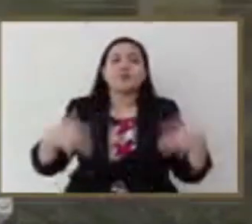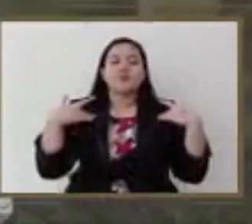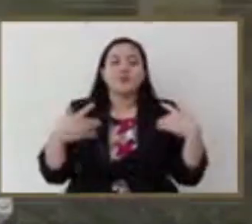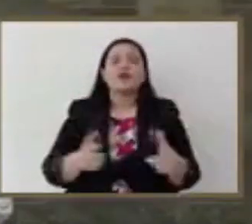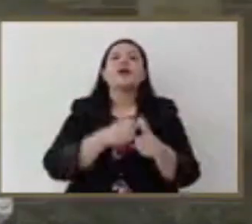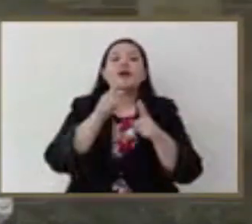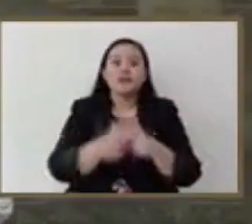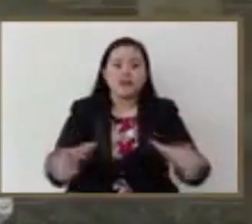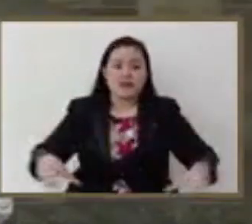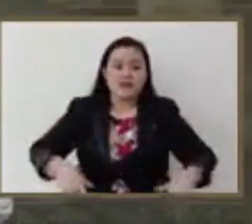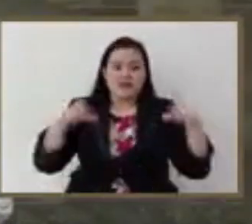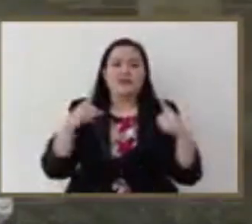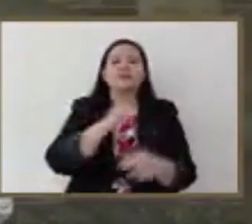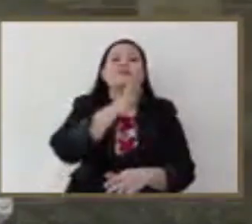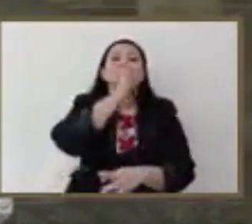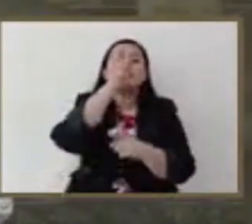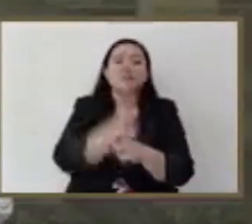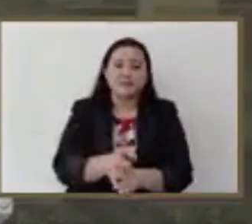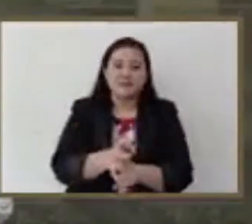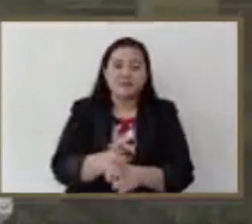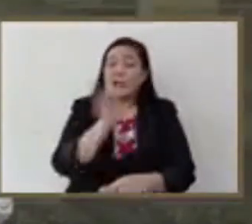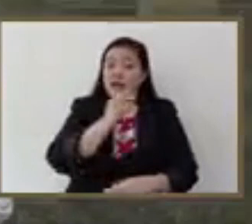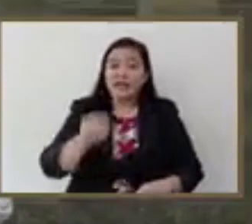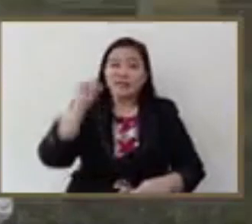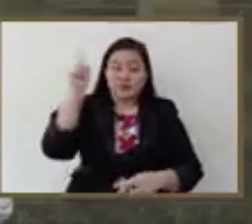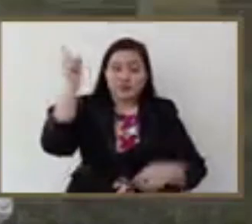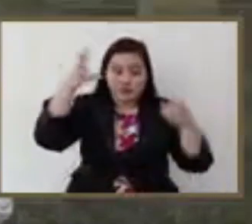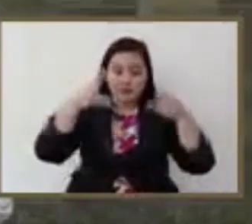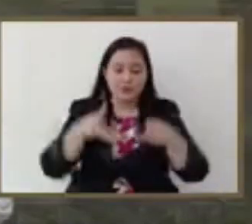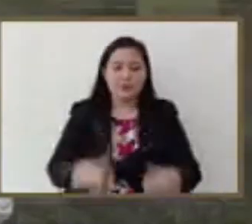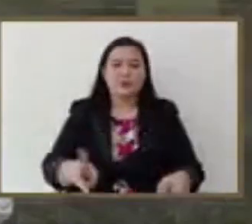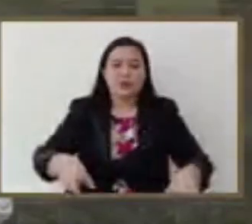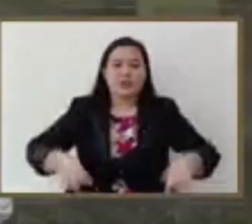right. And the only way to live right is through the Word of God.